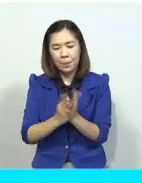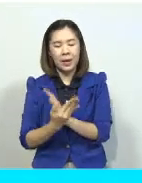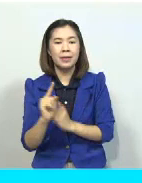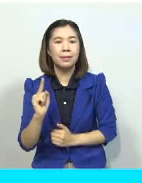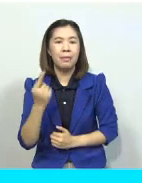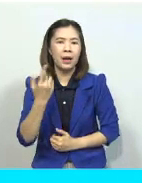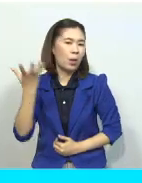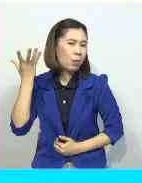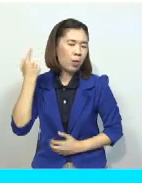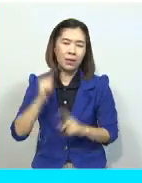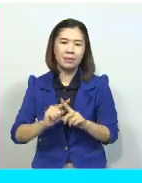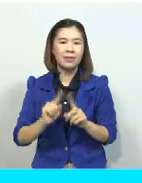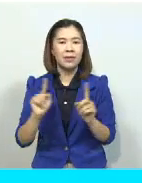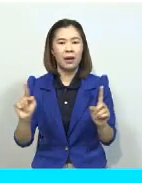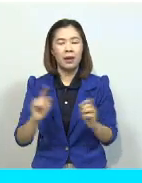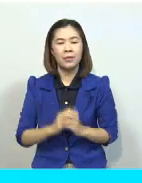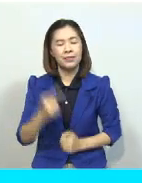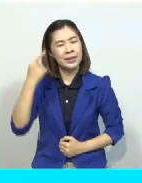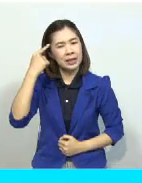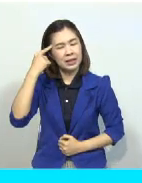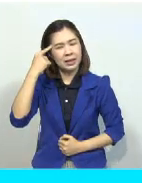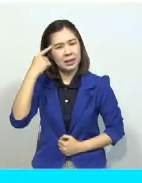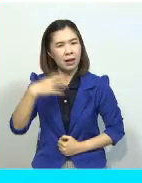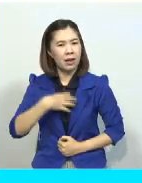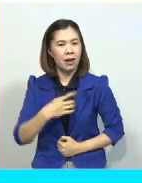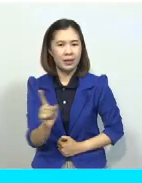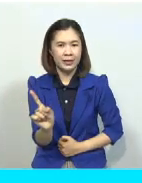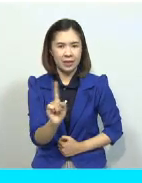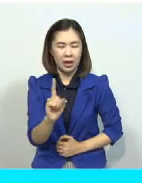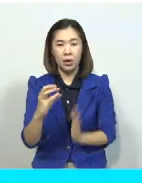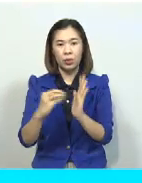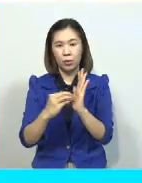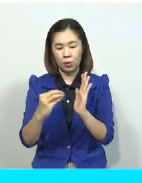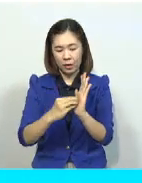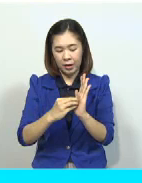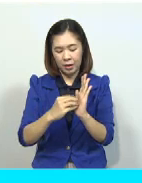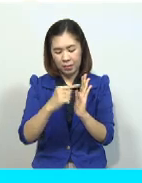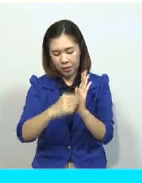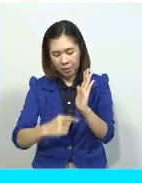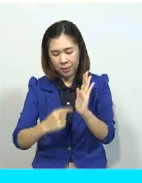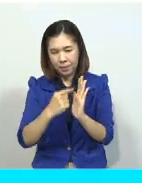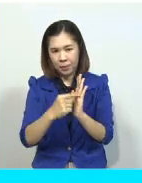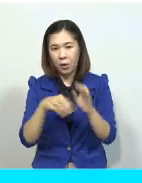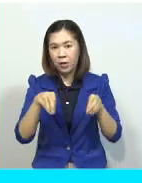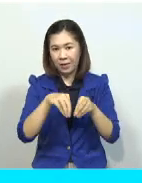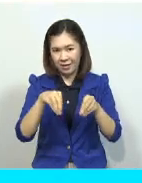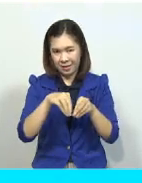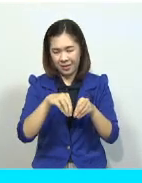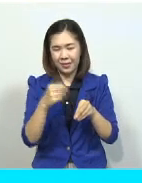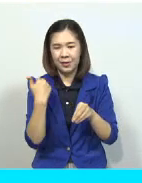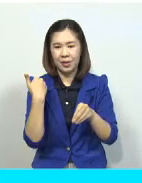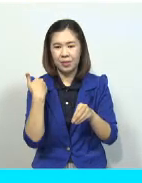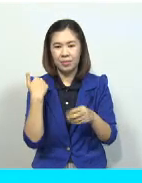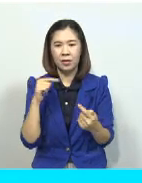ต่างจากเมื่อวานนิดนึงครับโดยแต่ละหวังผลอยากจะให้ในส่วนของกรุงเทพและก็ปริมณฑลในส่วนของซีกตะวันตกได้รับ